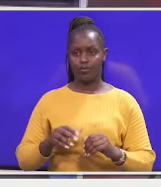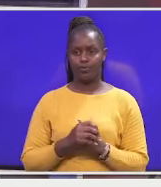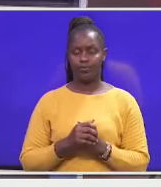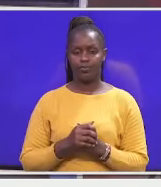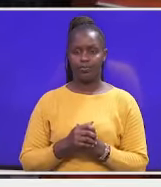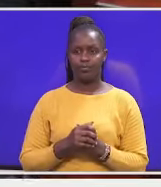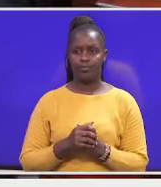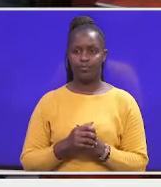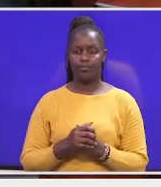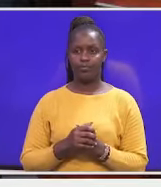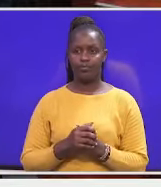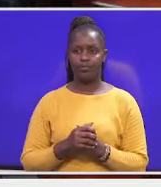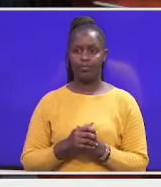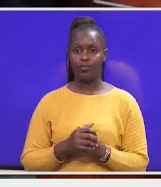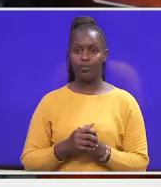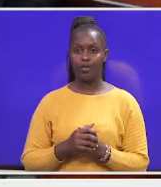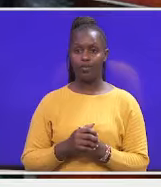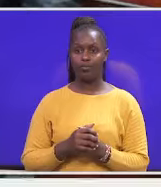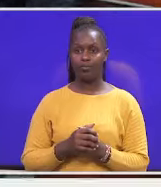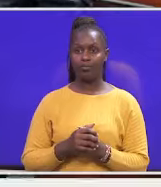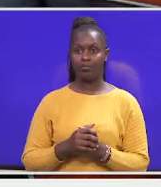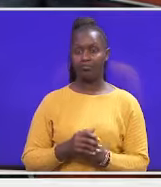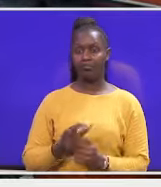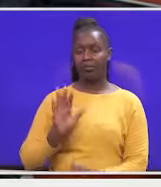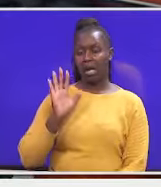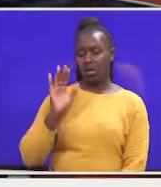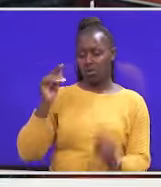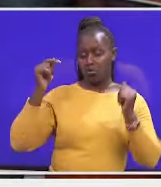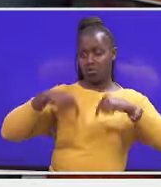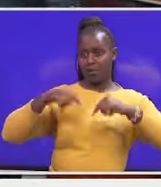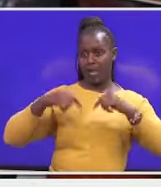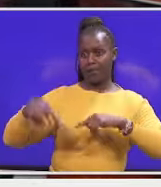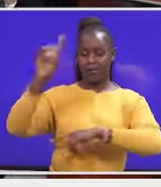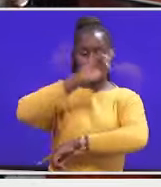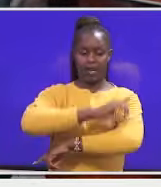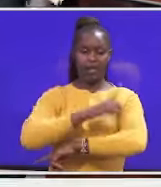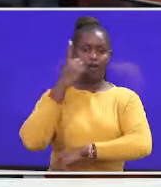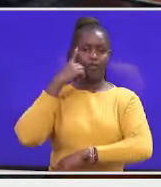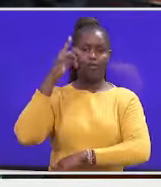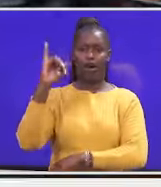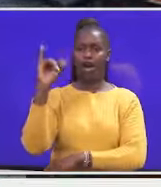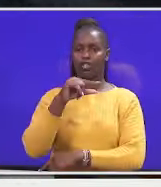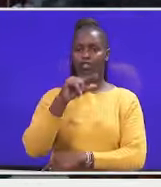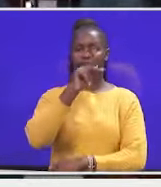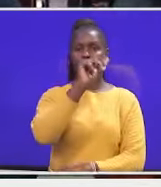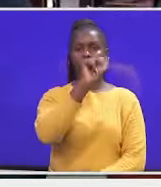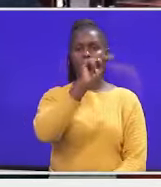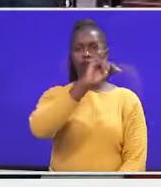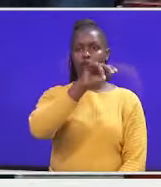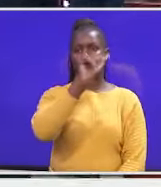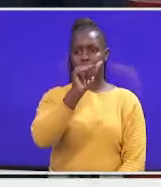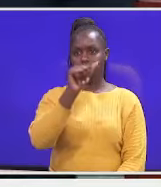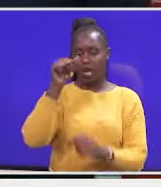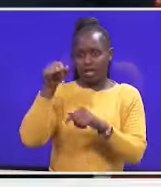polisi. Hii leo ilikuwa zamu yake Inspector General wa polisi mteule Douglas Kanja kujitetea mbele